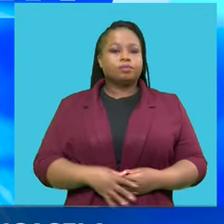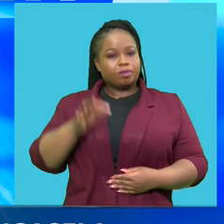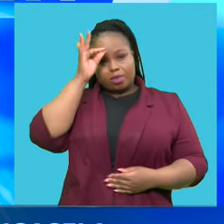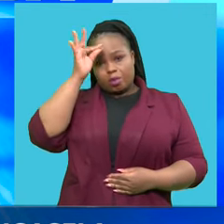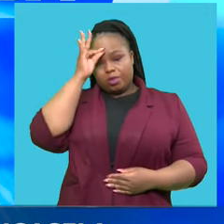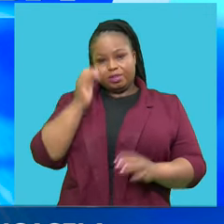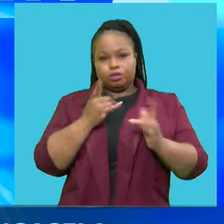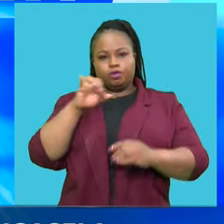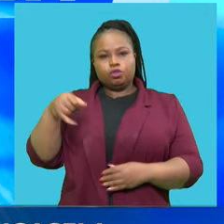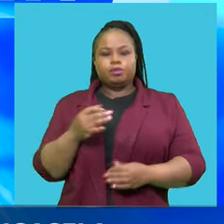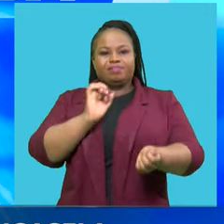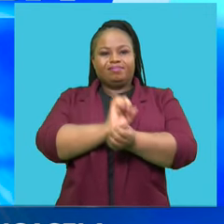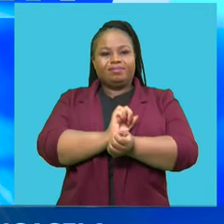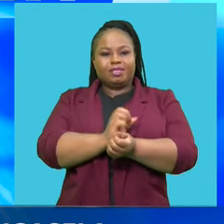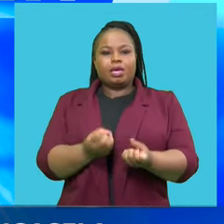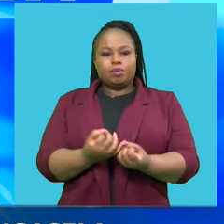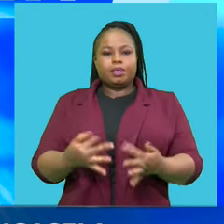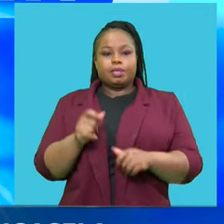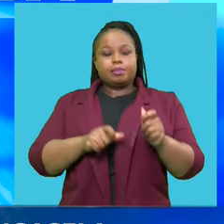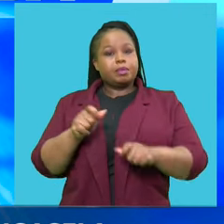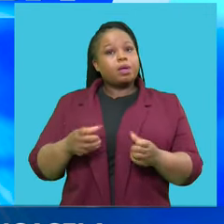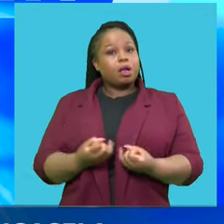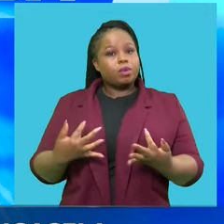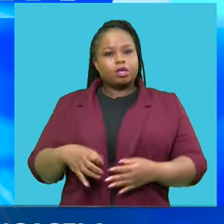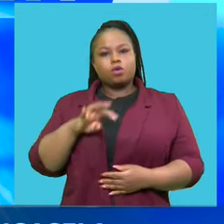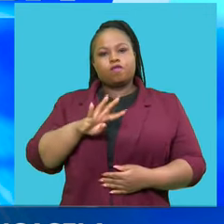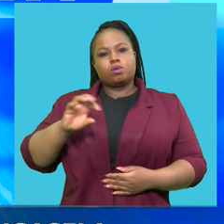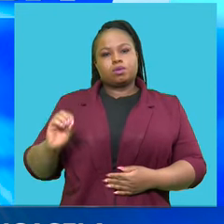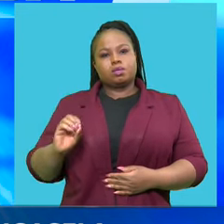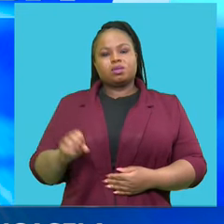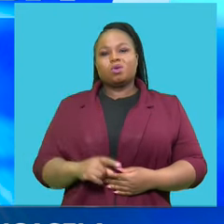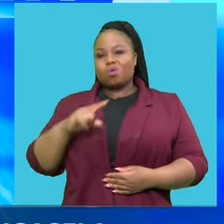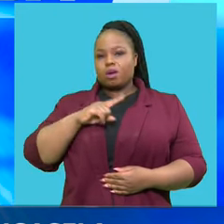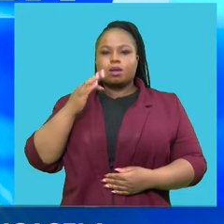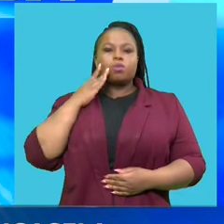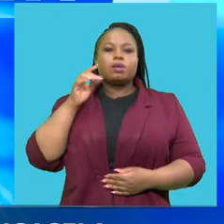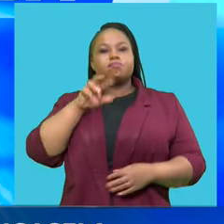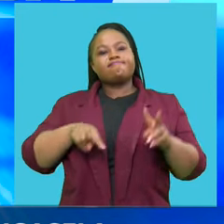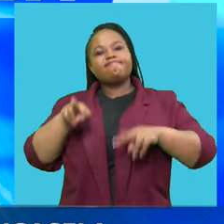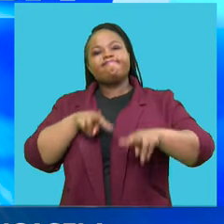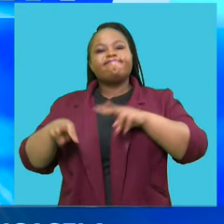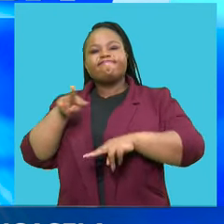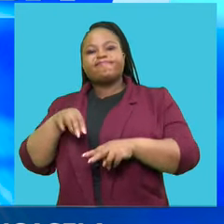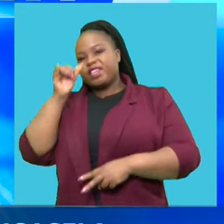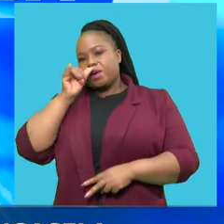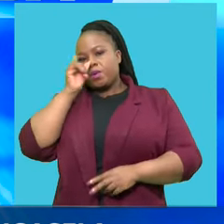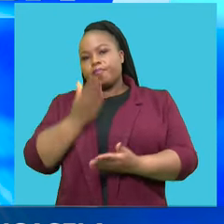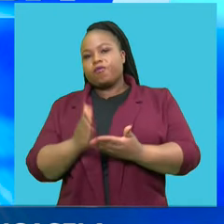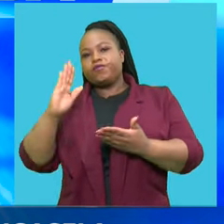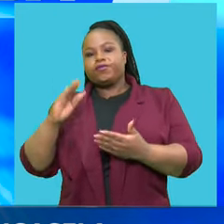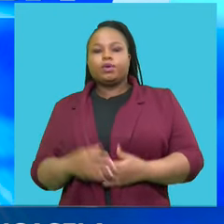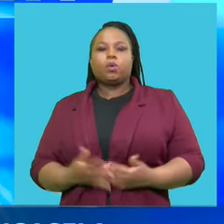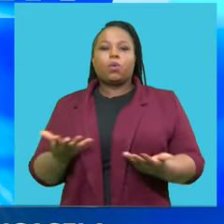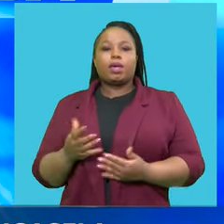Amaphoyisa aseGoli asebopheke noma ngathi asebopha abasolwa abangamashumi amane ngesikhathi kenza umkhankaso owaziwa ngeOperation Shanela kaGiso